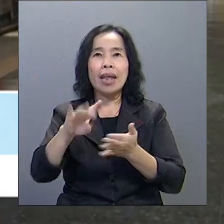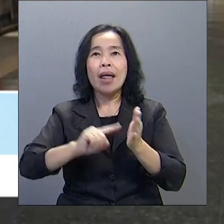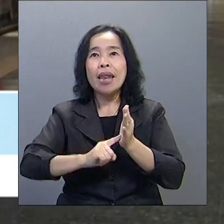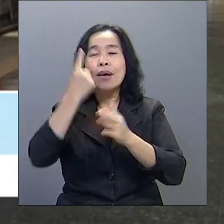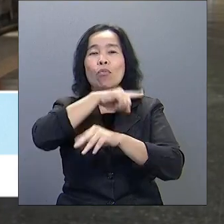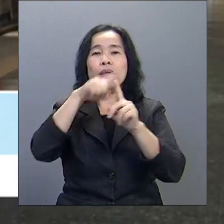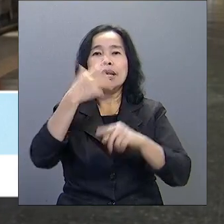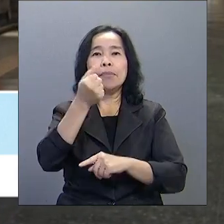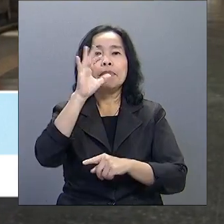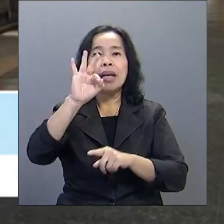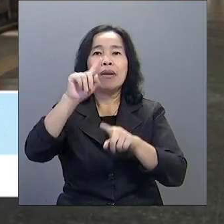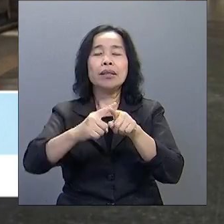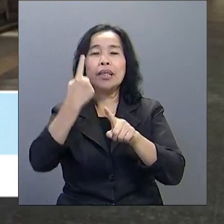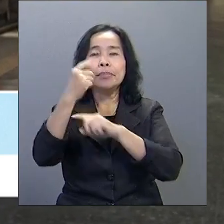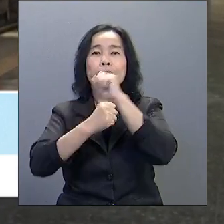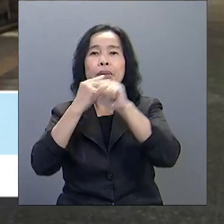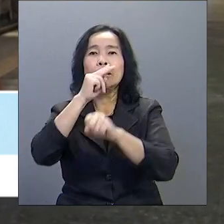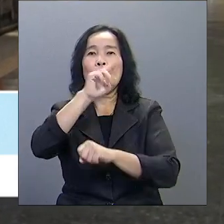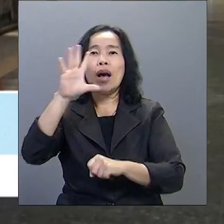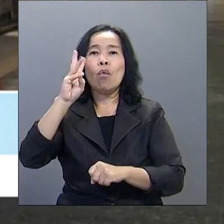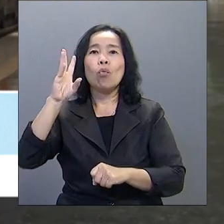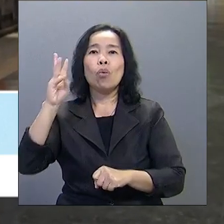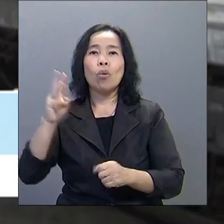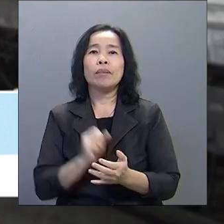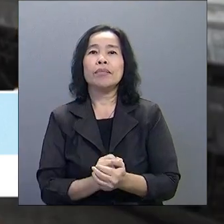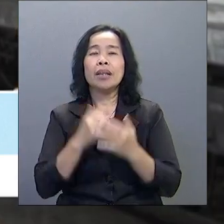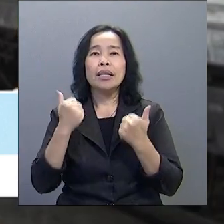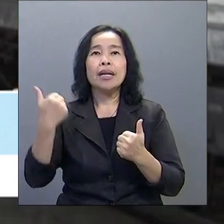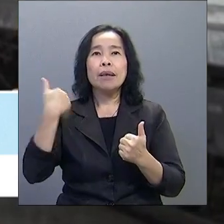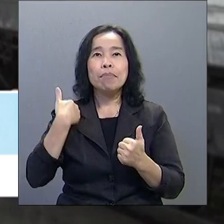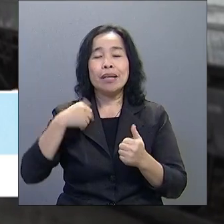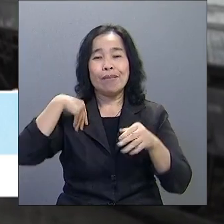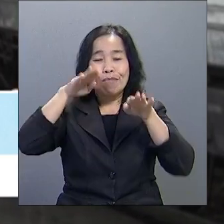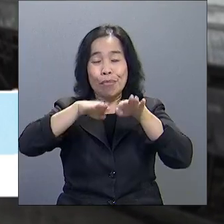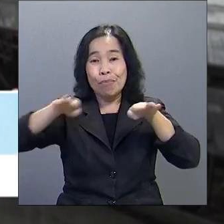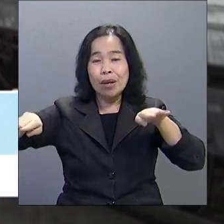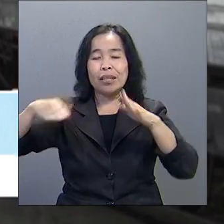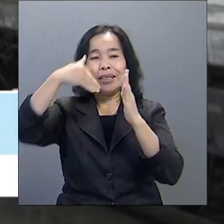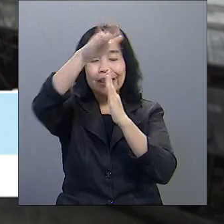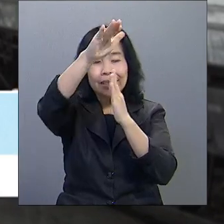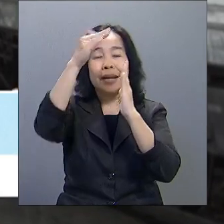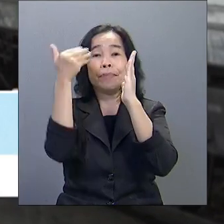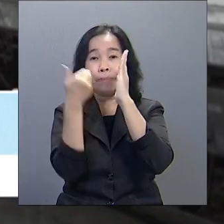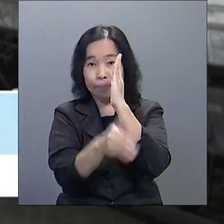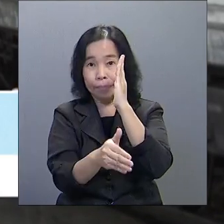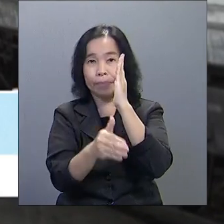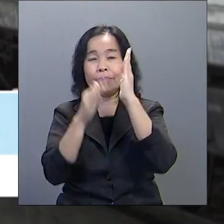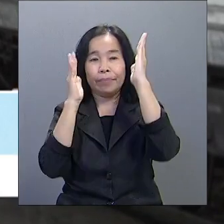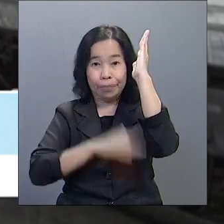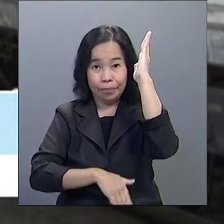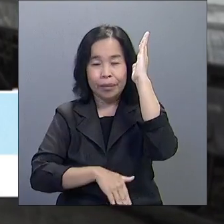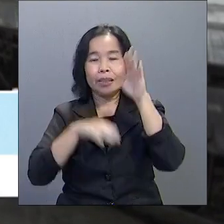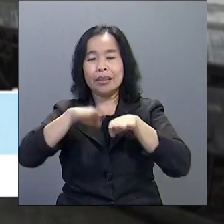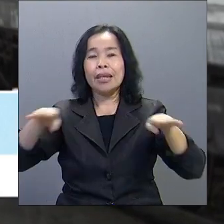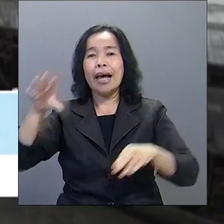มกราคม2566เป็นต้นไปทั้งหมด 52ขบวนในสายเหนือสายตะวันออกเฉียงเหนือและสายใต้